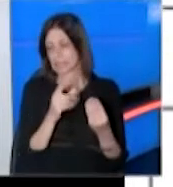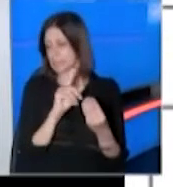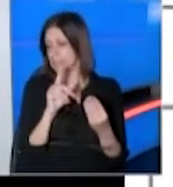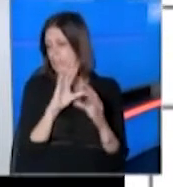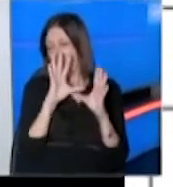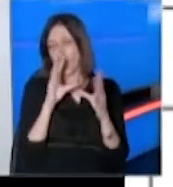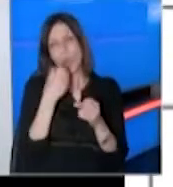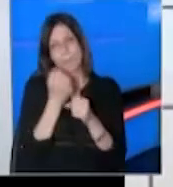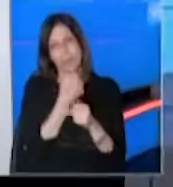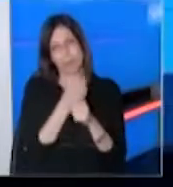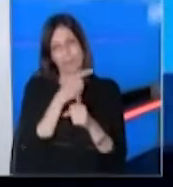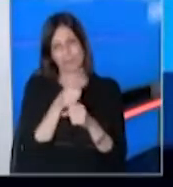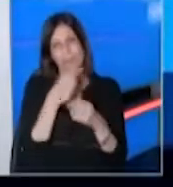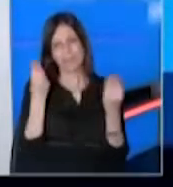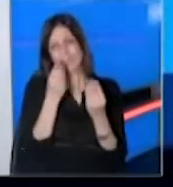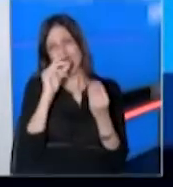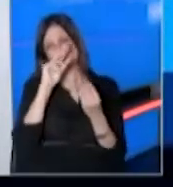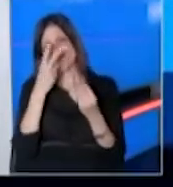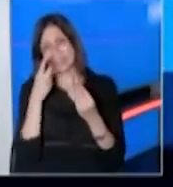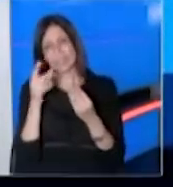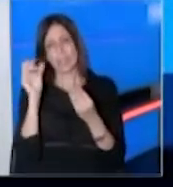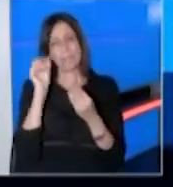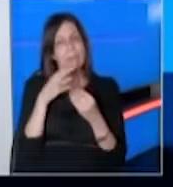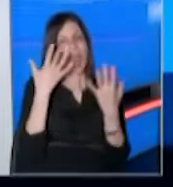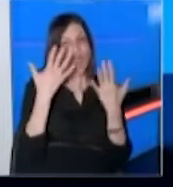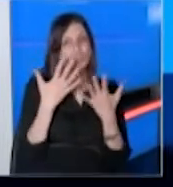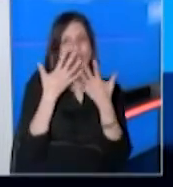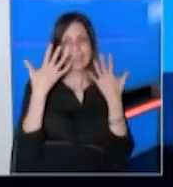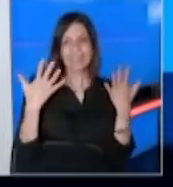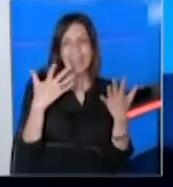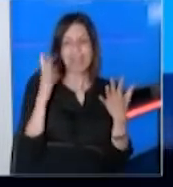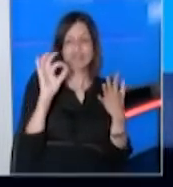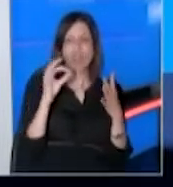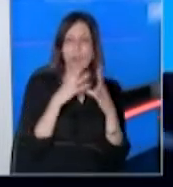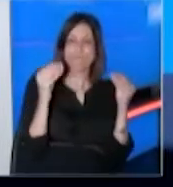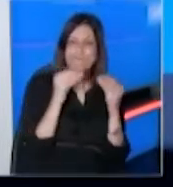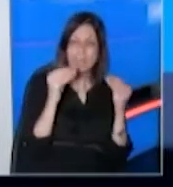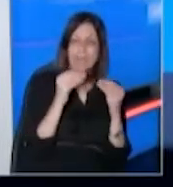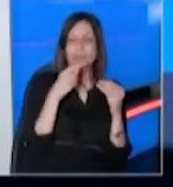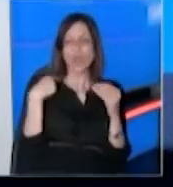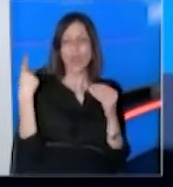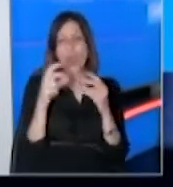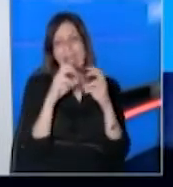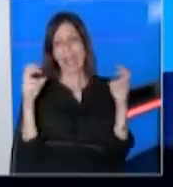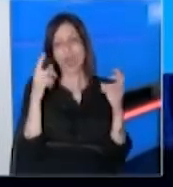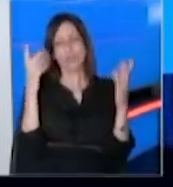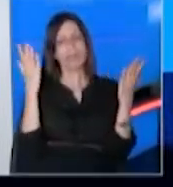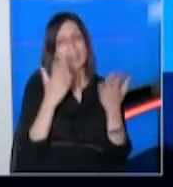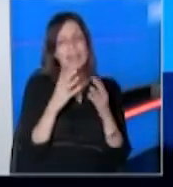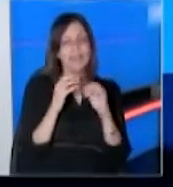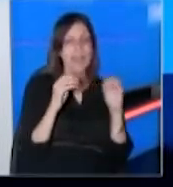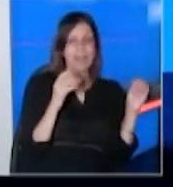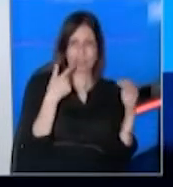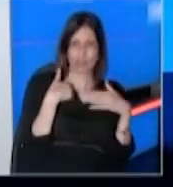הכל מעובד שם. דבר שני, זה בא על חשבון גדילה של לא רק אופקים. כל העיירות שם בנגב המערבי,